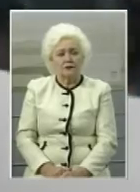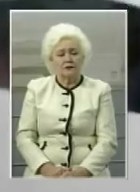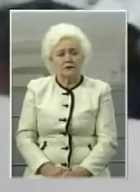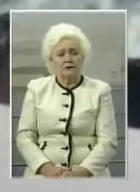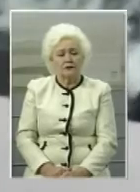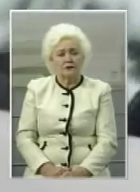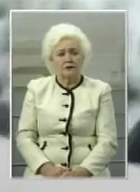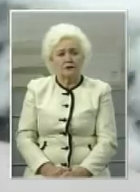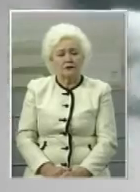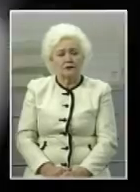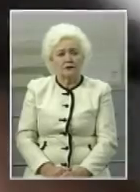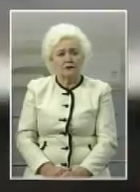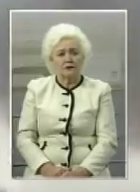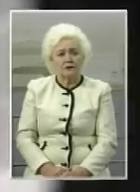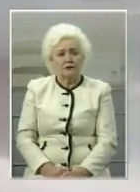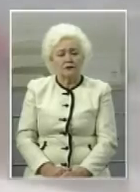Там 8:21!